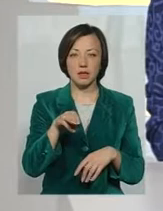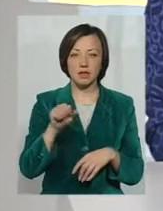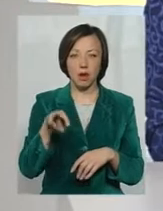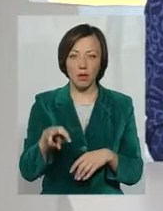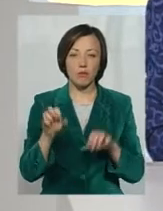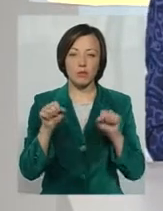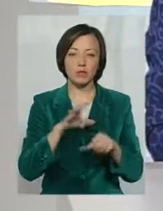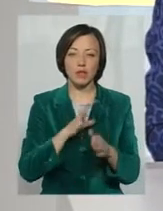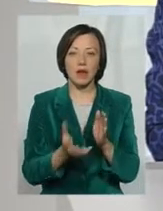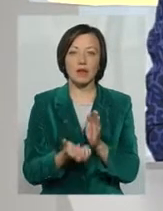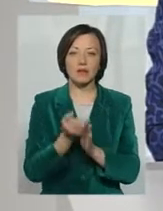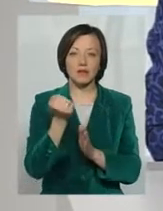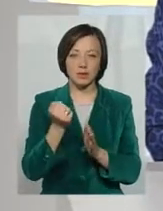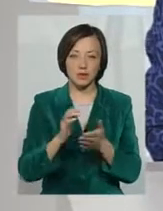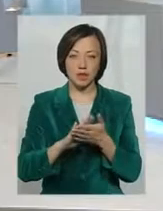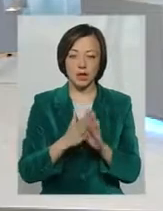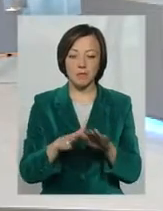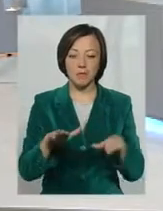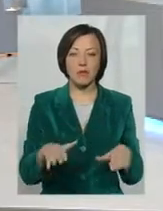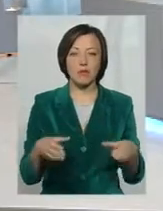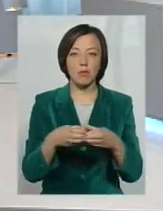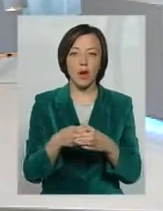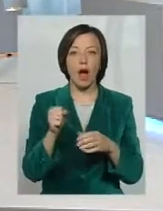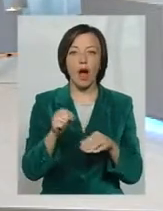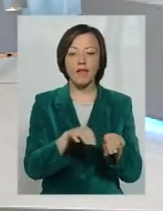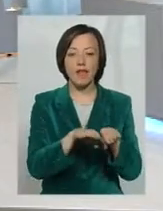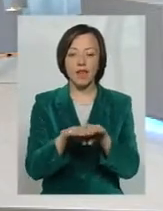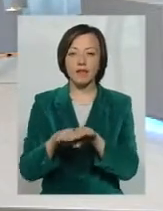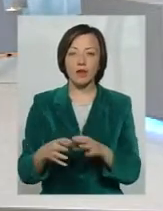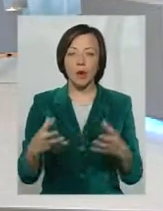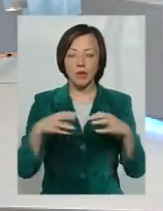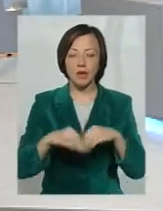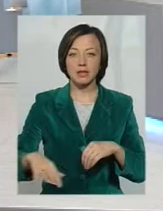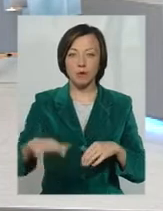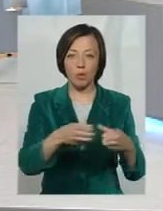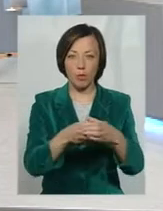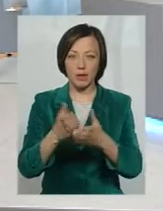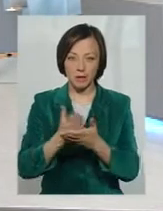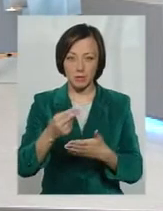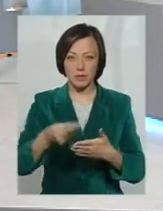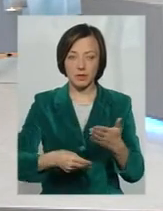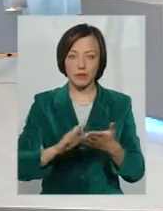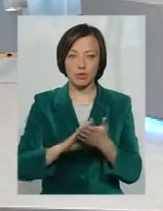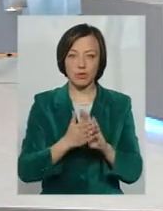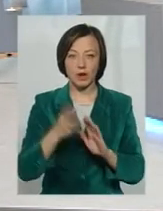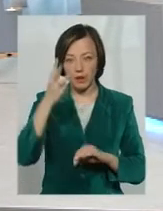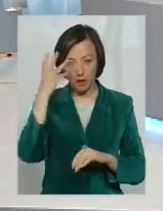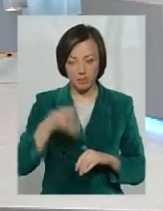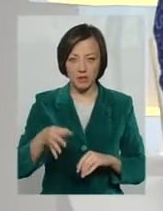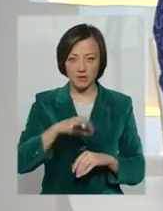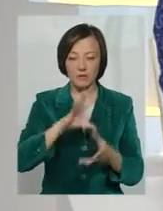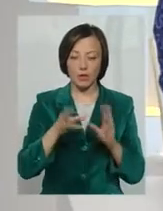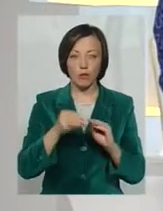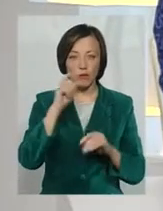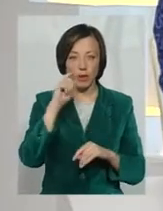рятівним кругом для місцевої громади, а на рівні об'єднаних територіальних громад, чи є підписані меморандуми на Хмельниччині, загалом в